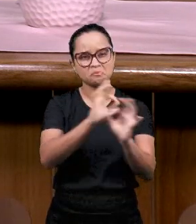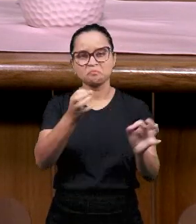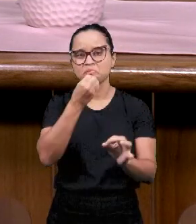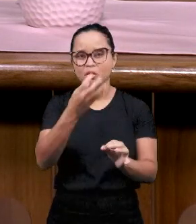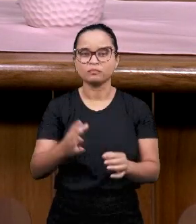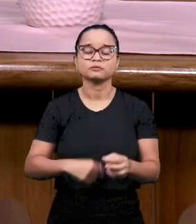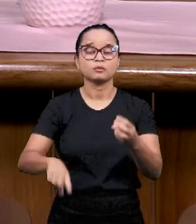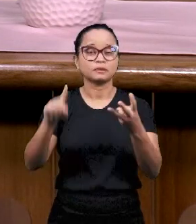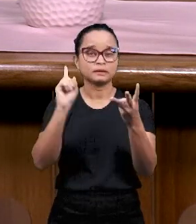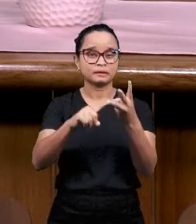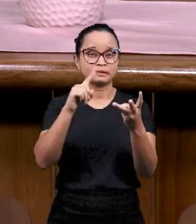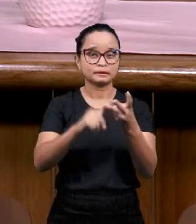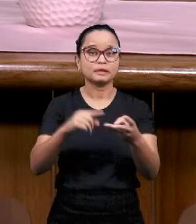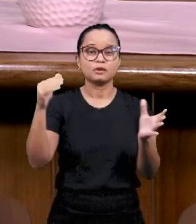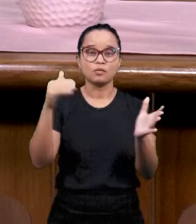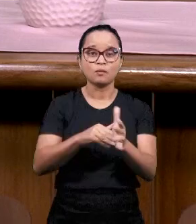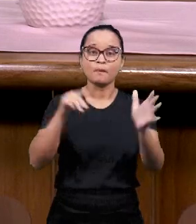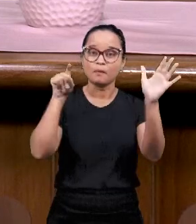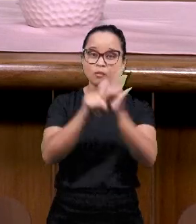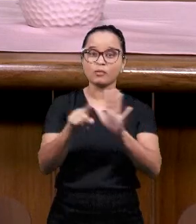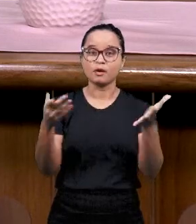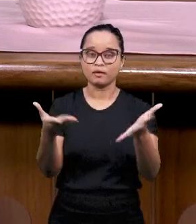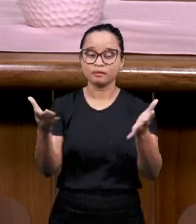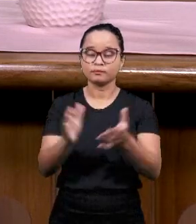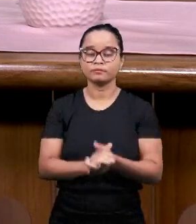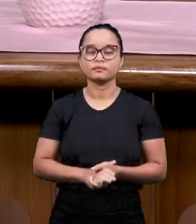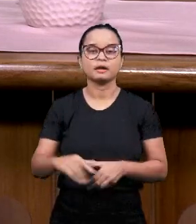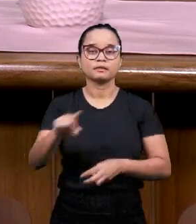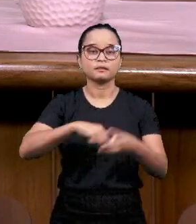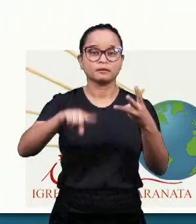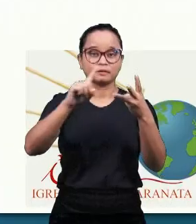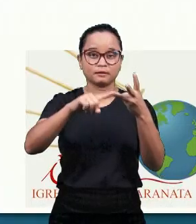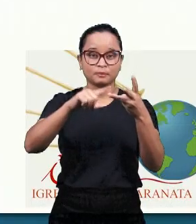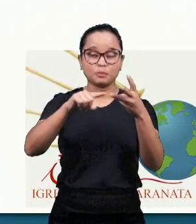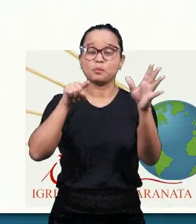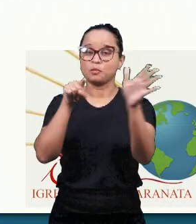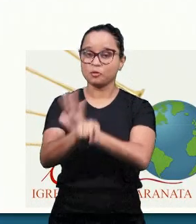bien répondu. Passons à la troisième et dernière question aujourd'hui qui dit,